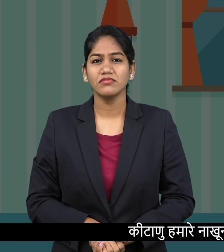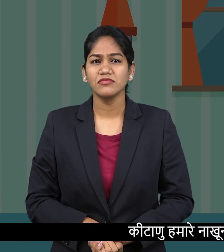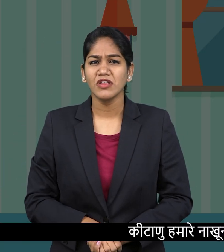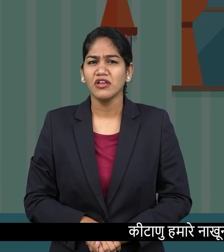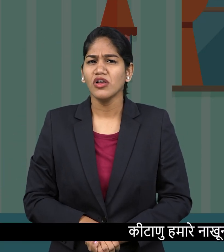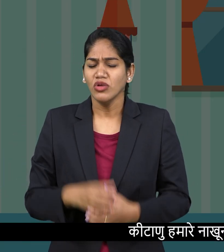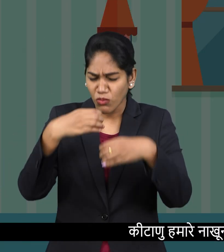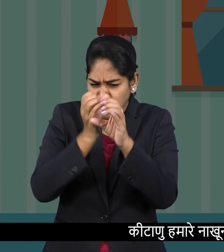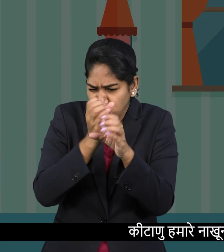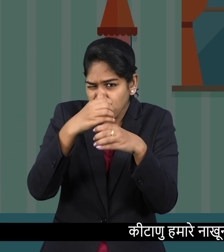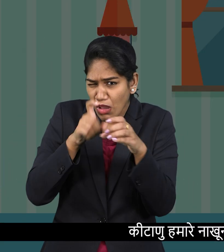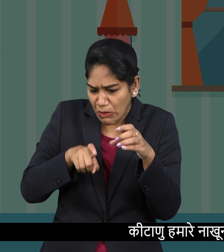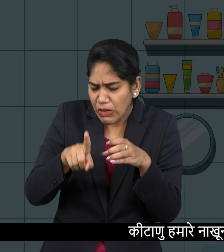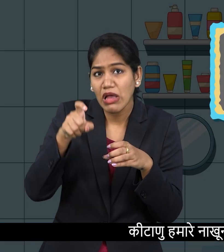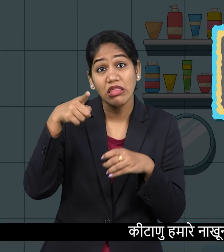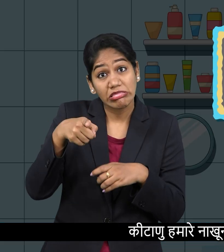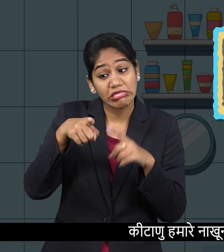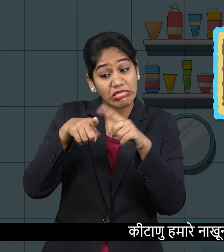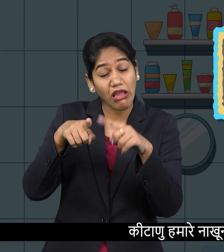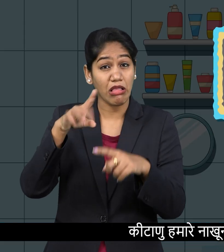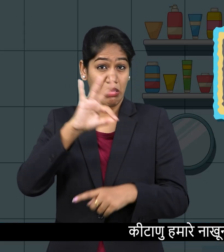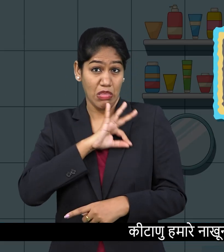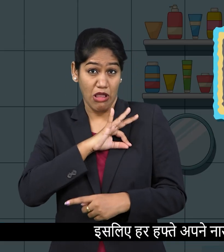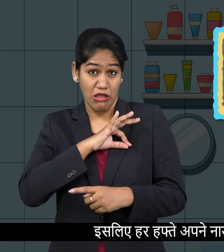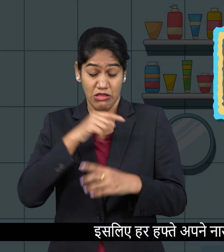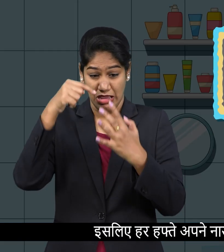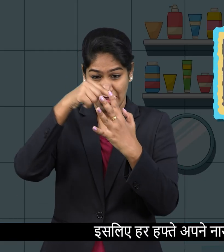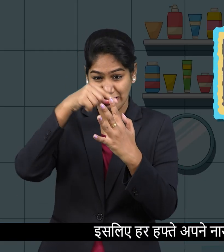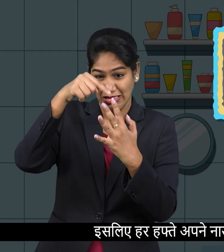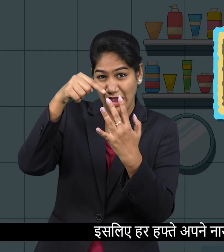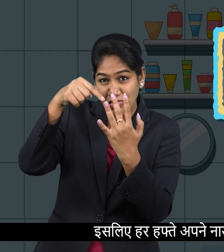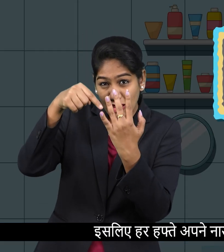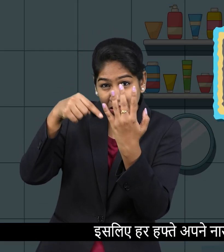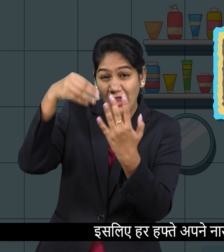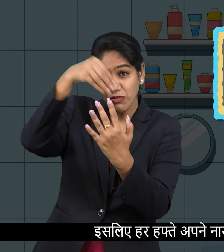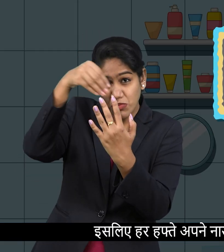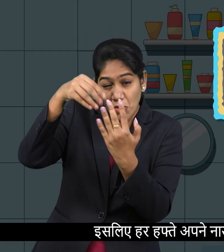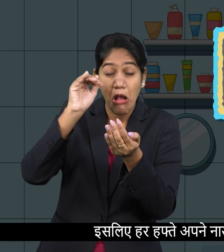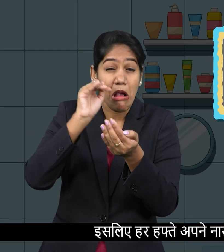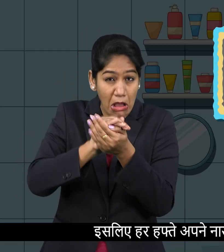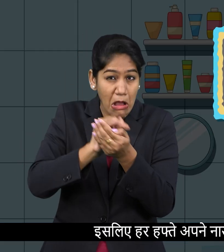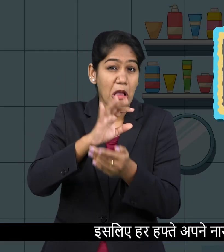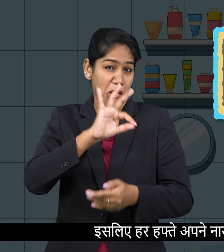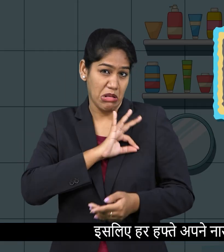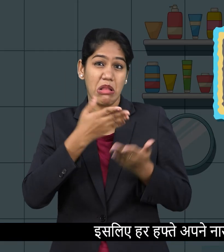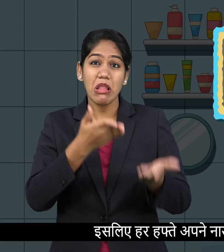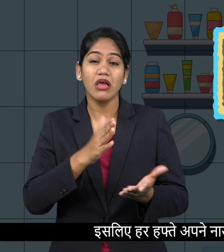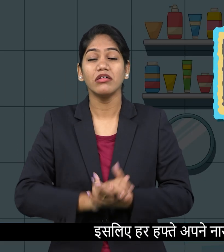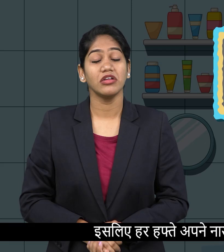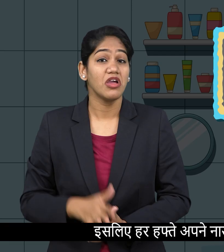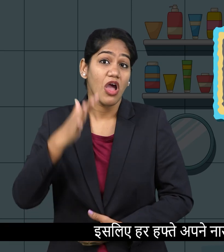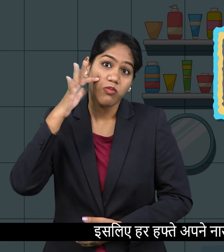कीटाणु हमारे नाखूनों के नीचे भी छिपना पसंद करते हैं, इसलिए हर हफ्ते अपने नाखूनों को नेल कटर से